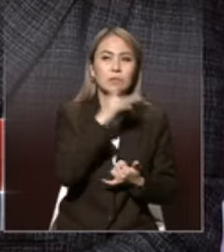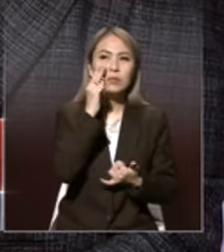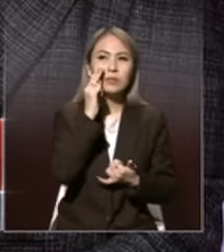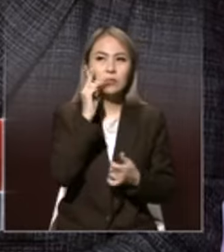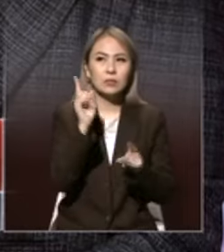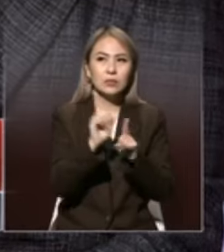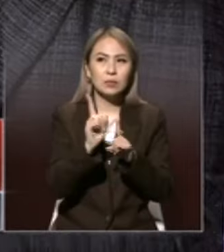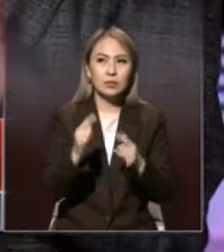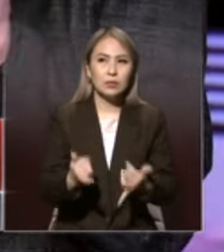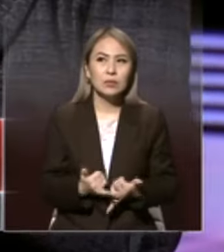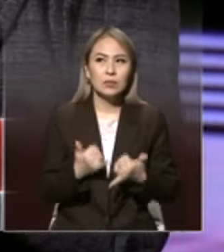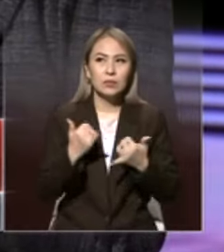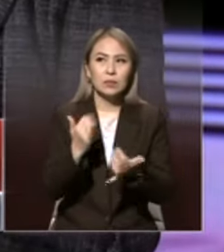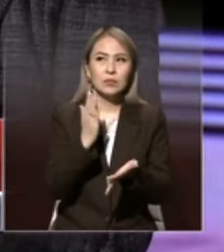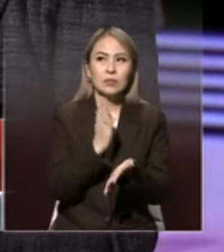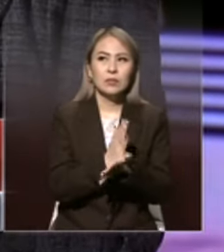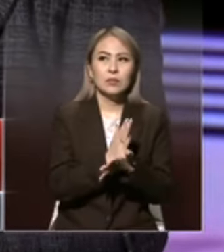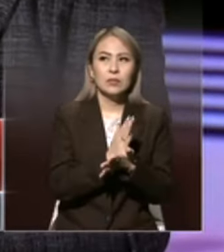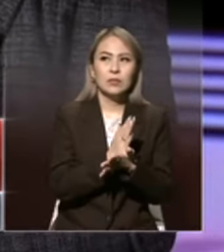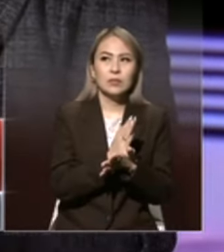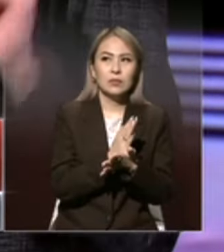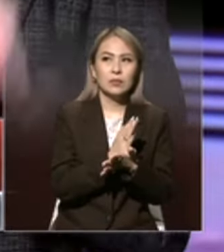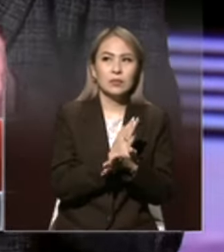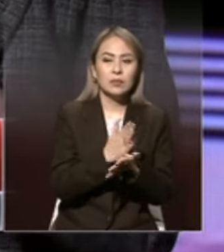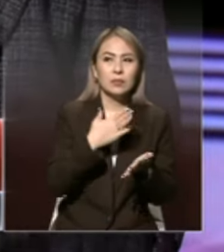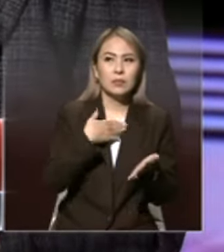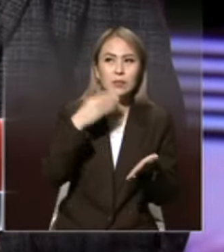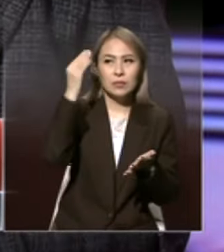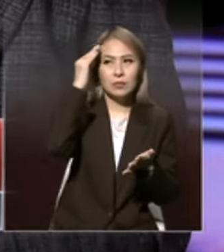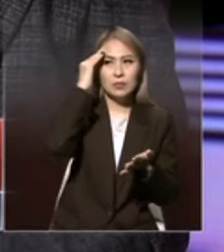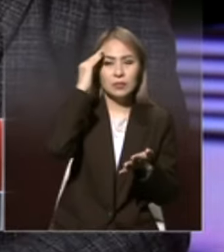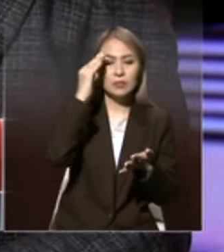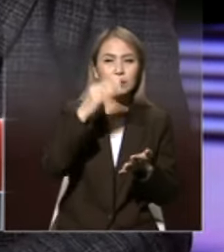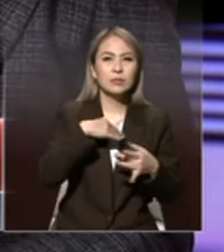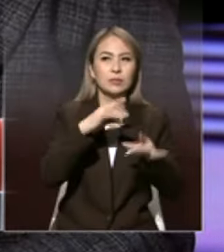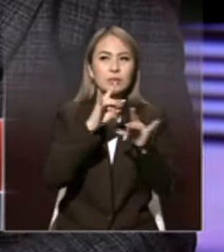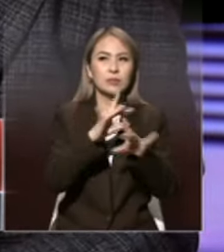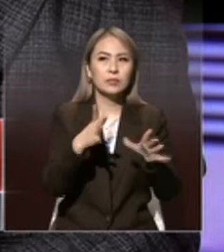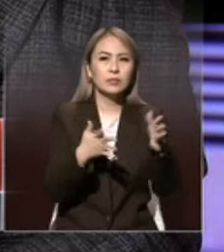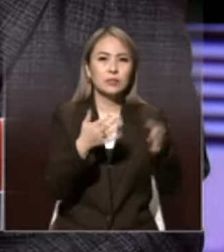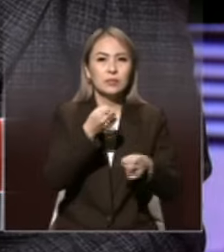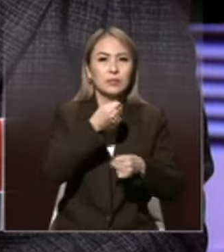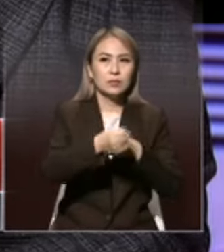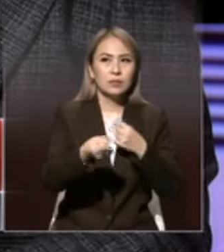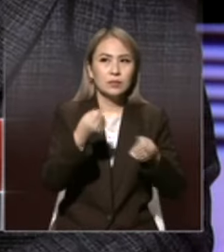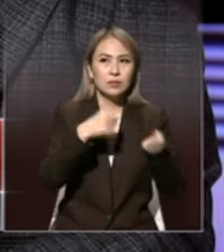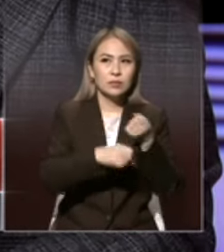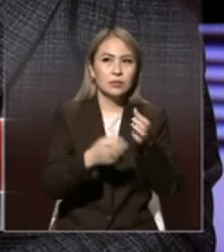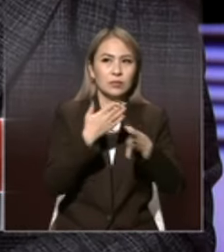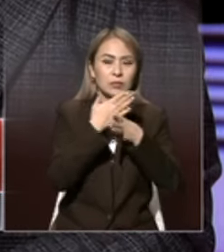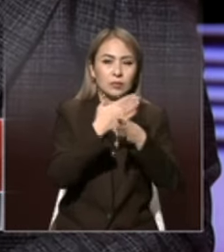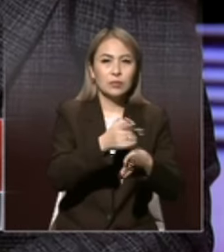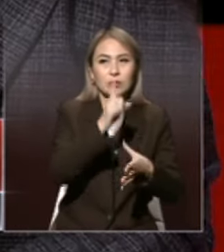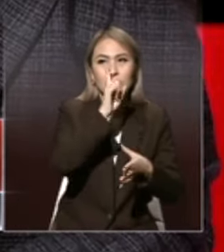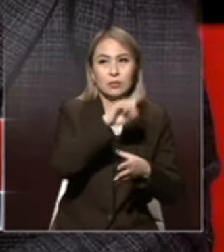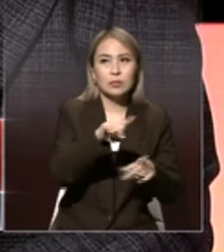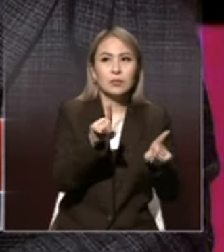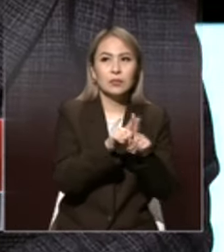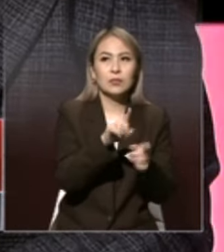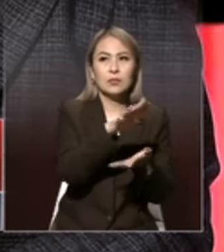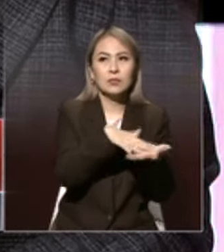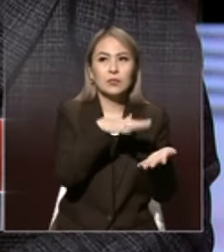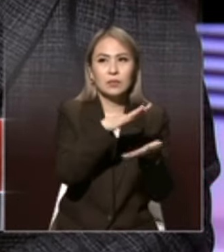ер азаматтарға да шешім ұсынуымыз керек. Өйткені зорлық зомбылыққа ұшырып жатқан ер азаматтарға біз көмектеспейтін болсақ, ол ары